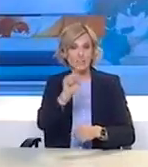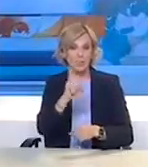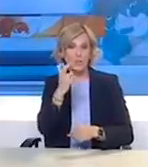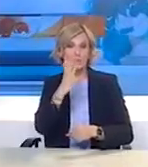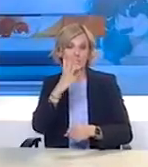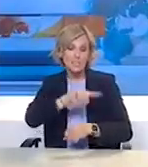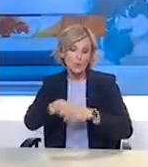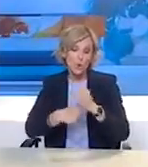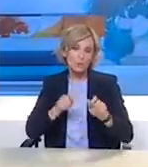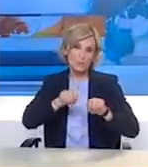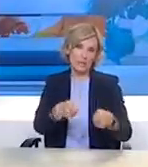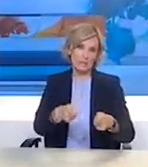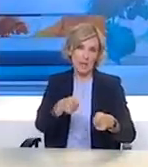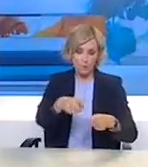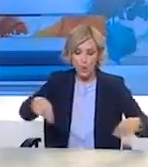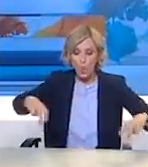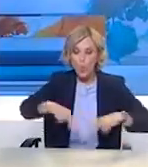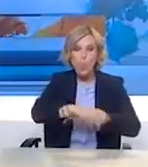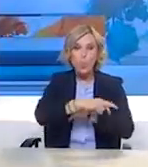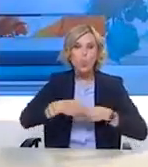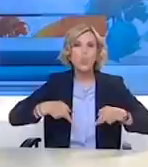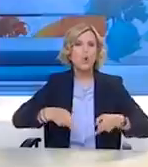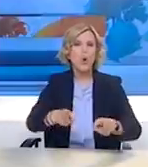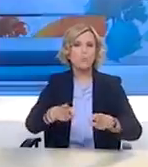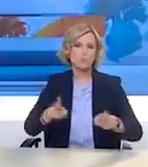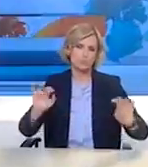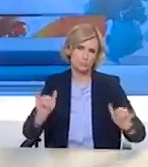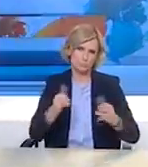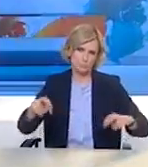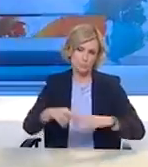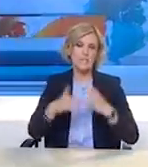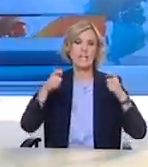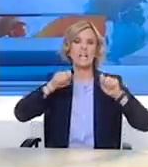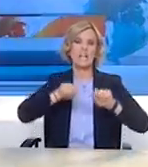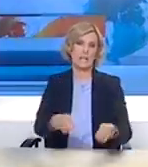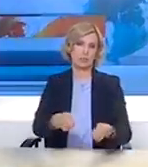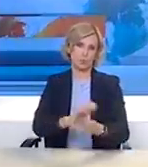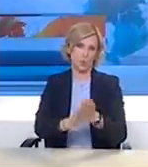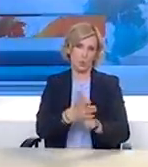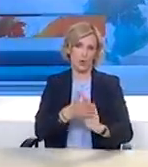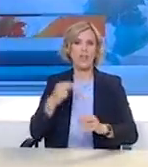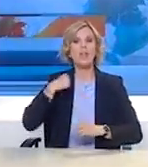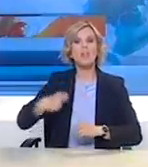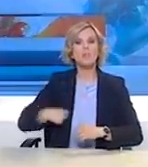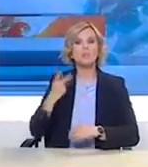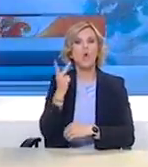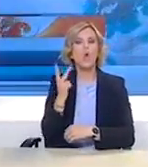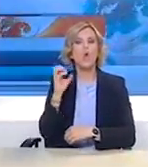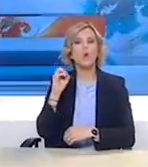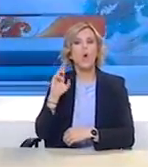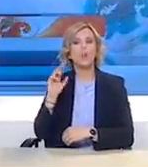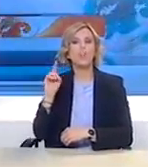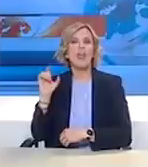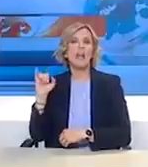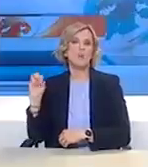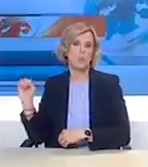λοιπόν που αφορά στην περιοχή της Νέας Πολιτείας Ευόσμου του Δήμου Κορδελιού και την περιπατητική ζώνη που είναι